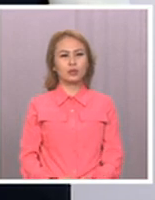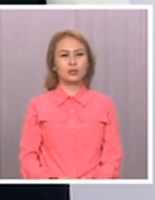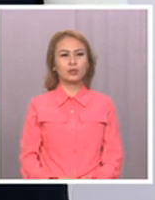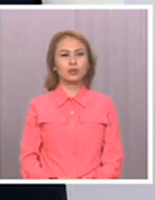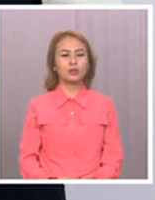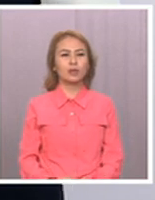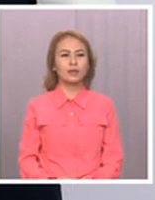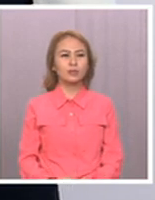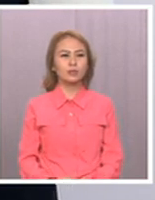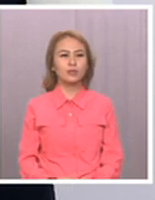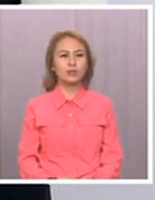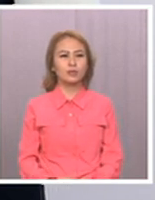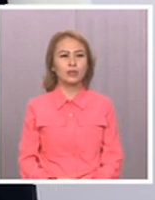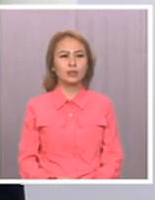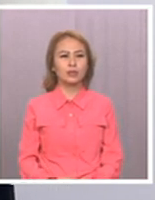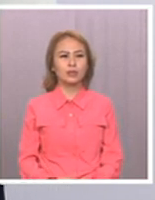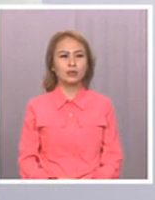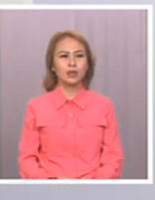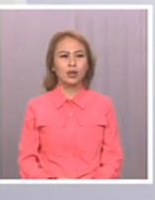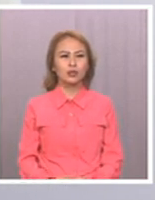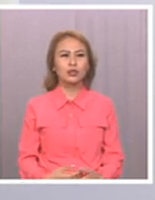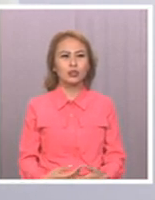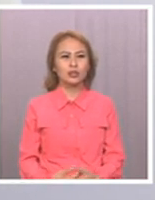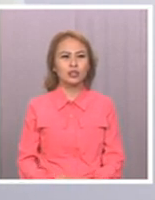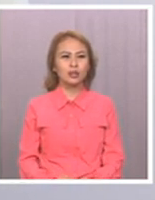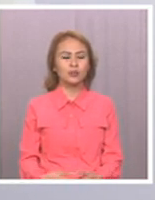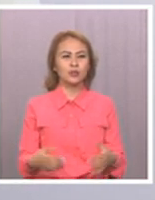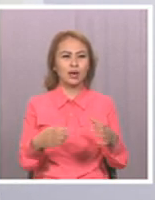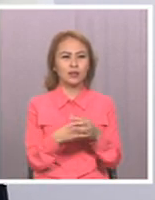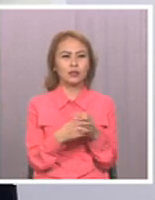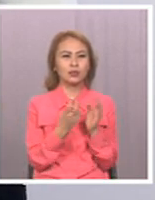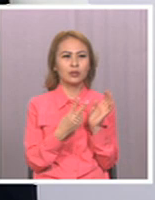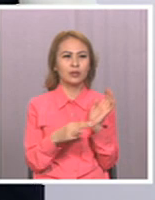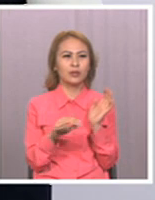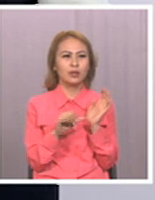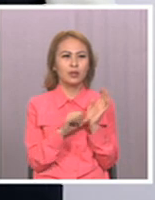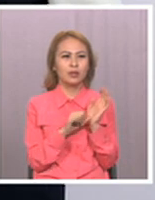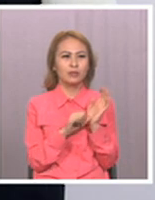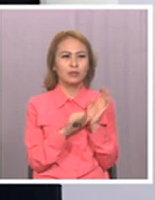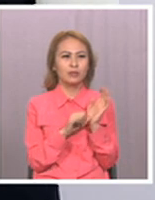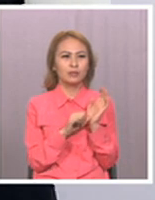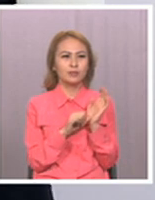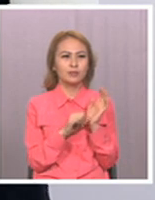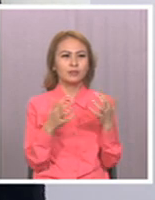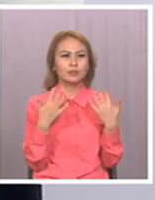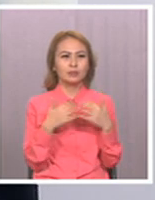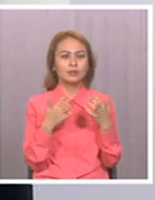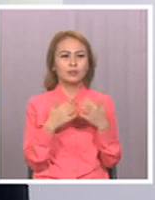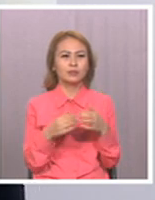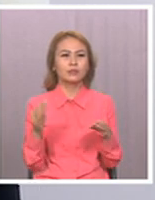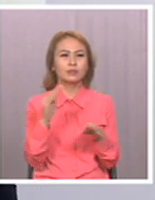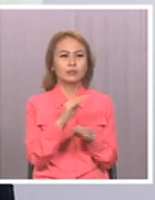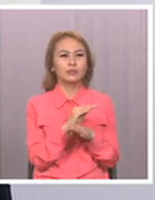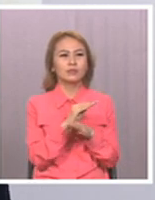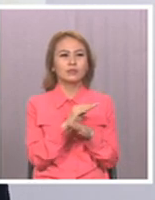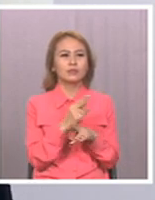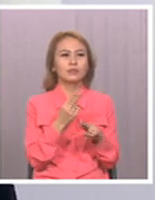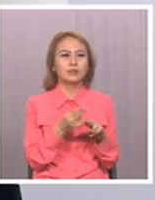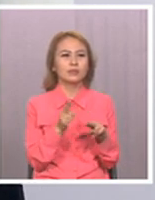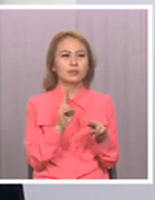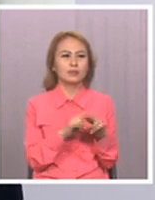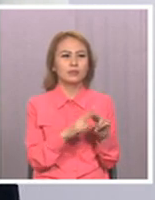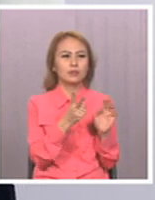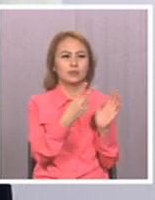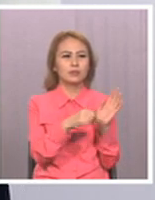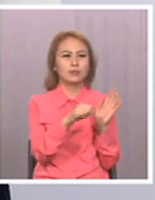кездесетін санды анықтауымыз керек. Бұл жерде көріп тұрсаңыздар, 26 саны ең жиі кездесетін сан екен.